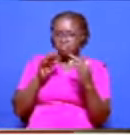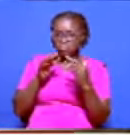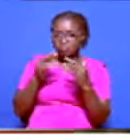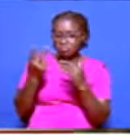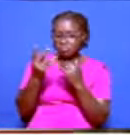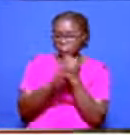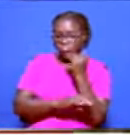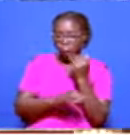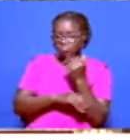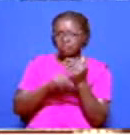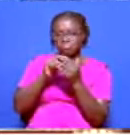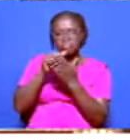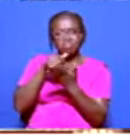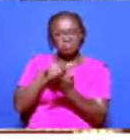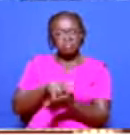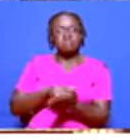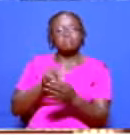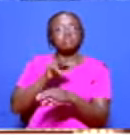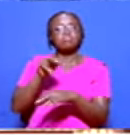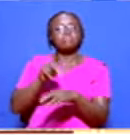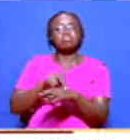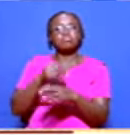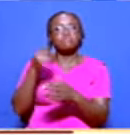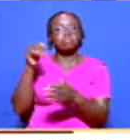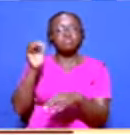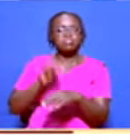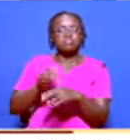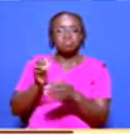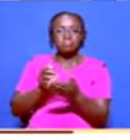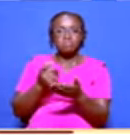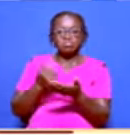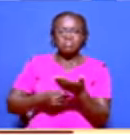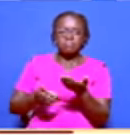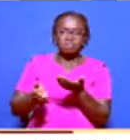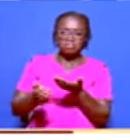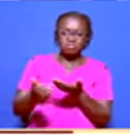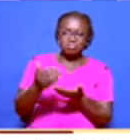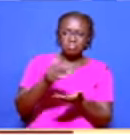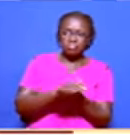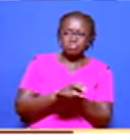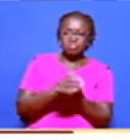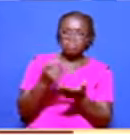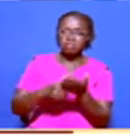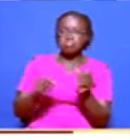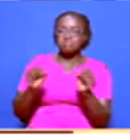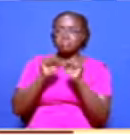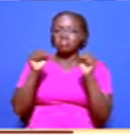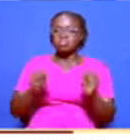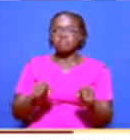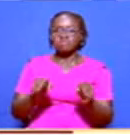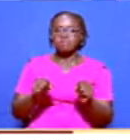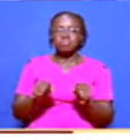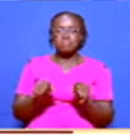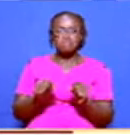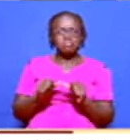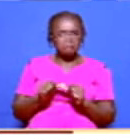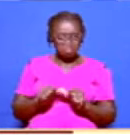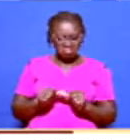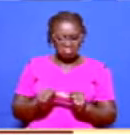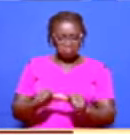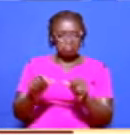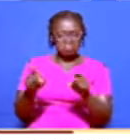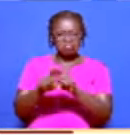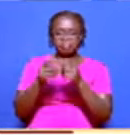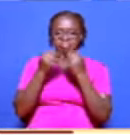vikatatiza uchumi na kuathiri ukusanyaji ushuru. We are looking at a tax system that is not consistent. The reason we have